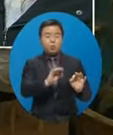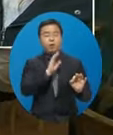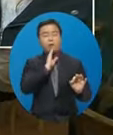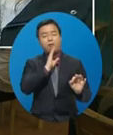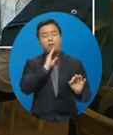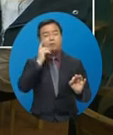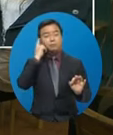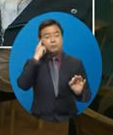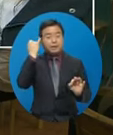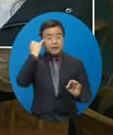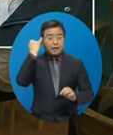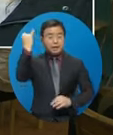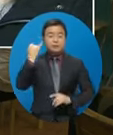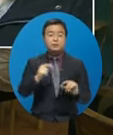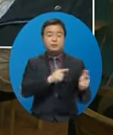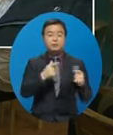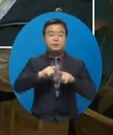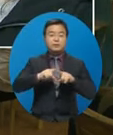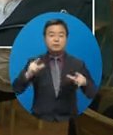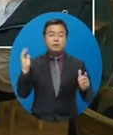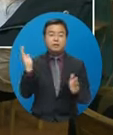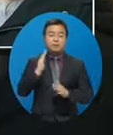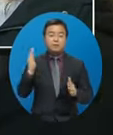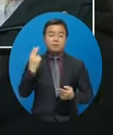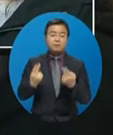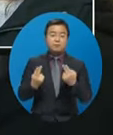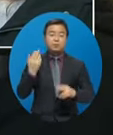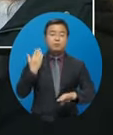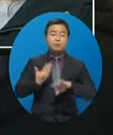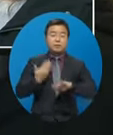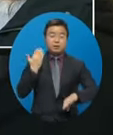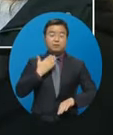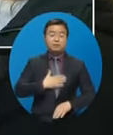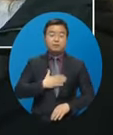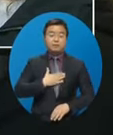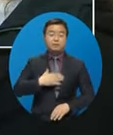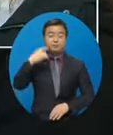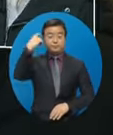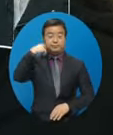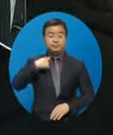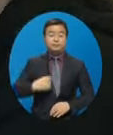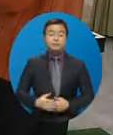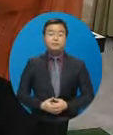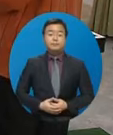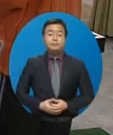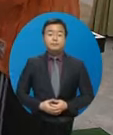생각 발상도 정말 일반 학생들에 비해서 많이 다르다라는 것도 느껴보았고요.